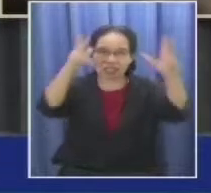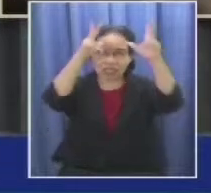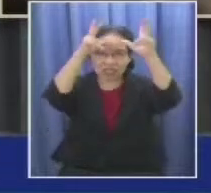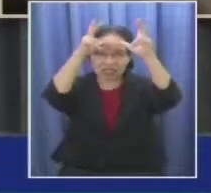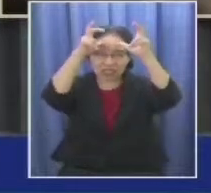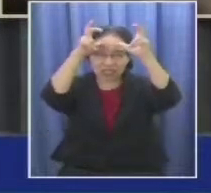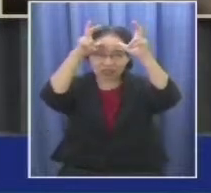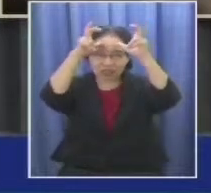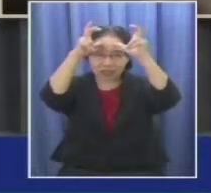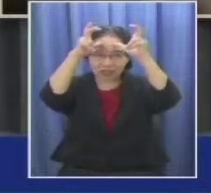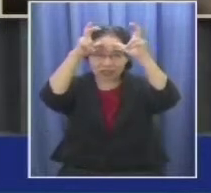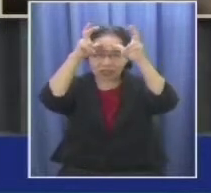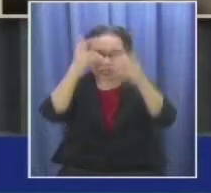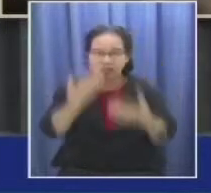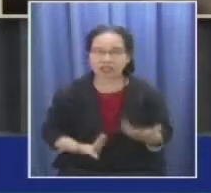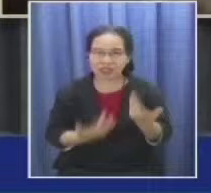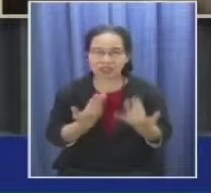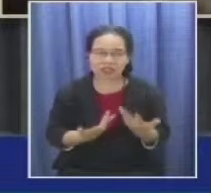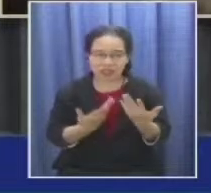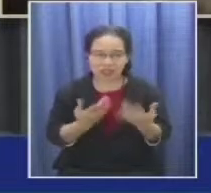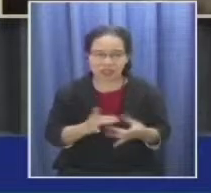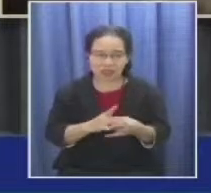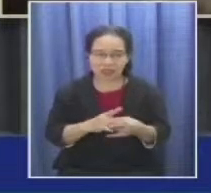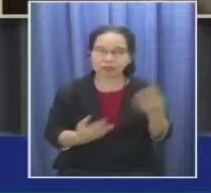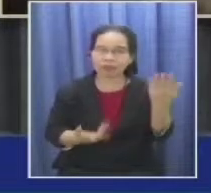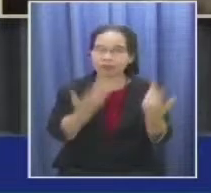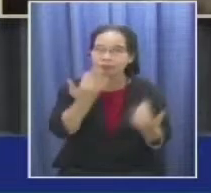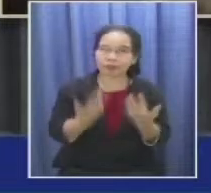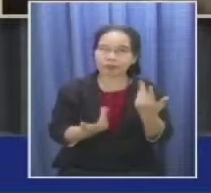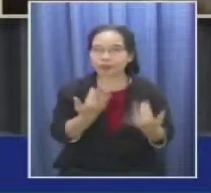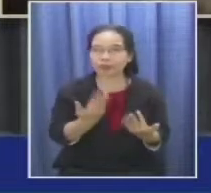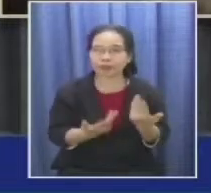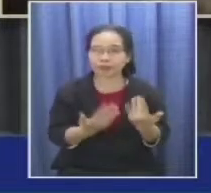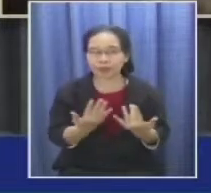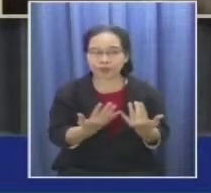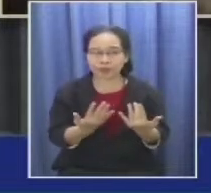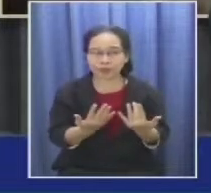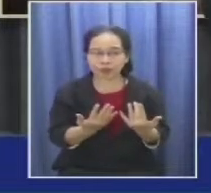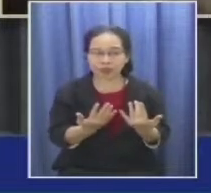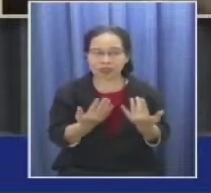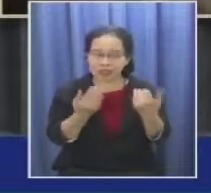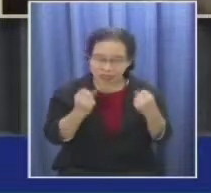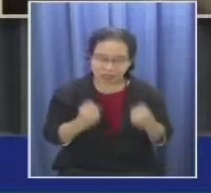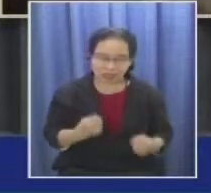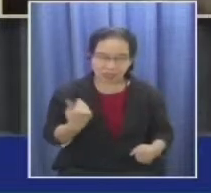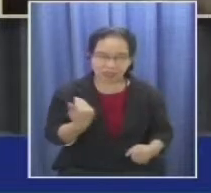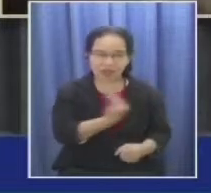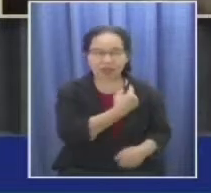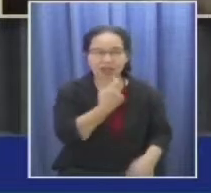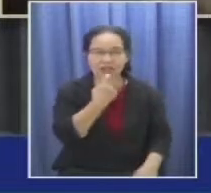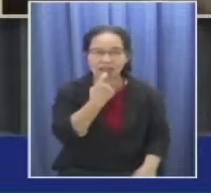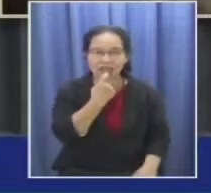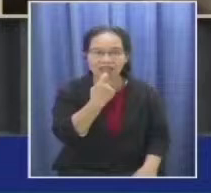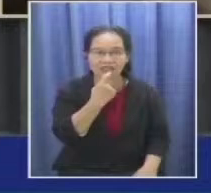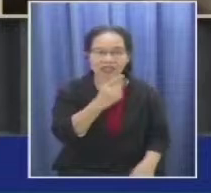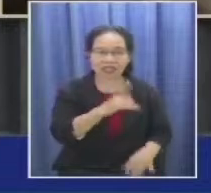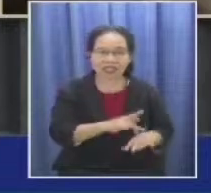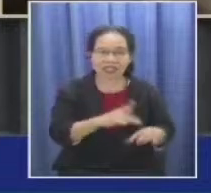na so tumi ɛha adwene ɛsɛ yɛ de kɛse ɛpa atwerɛ sɛ tɛkyerɛma